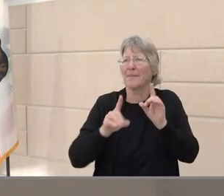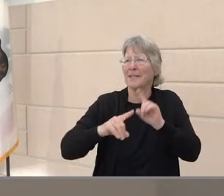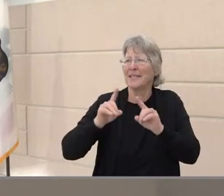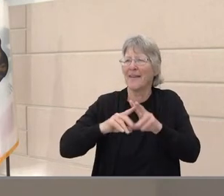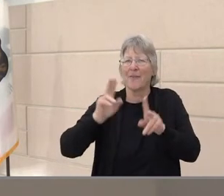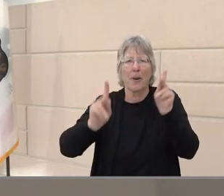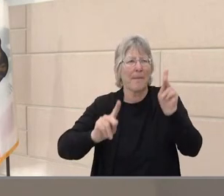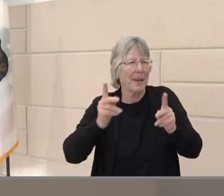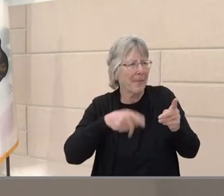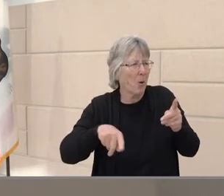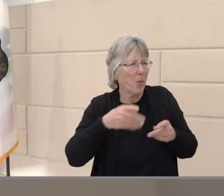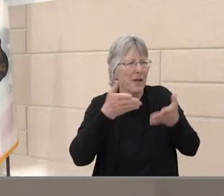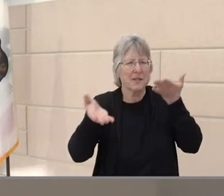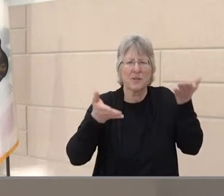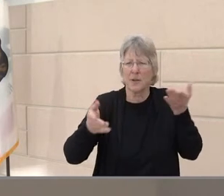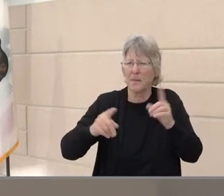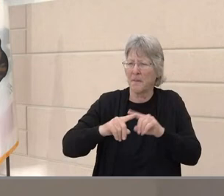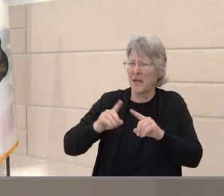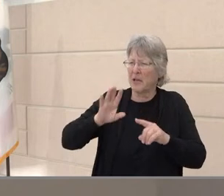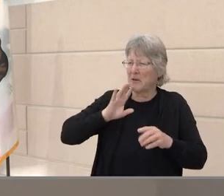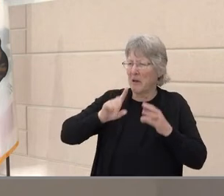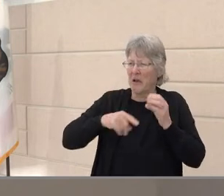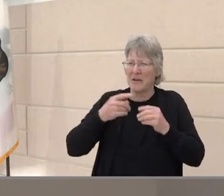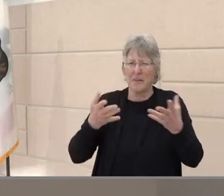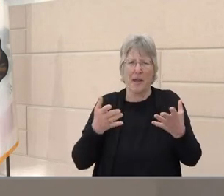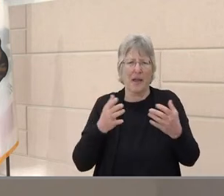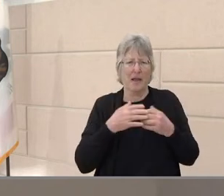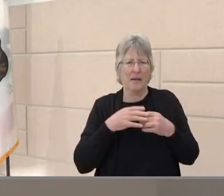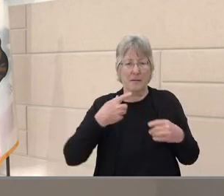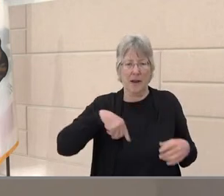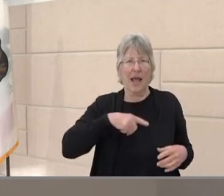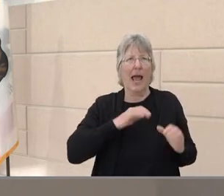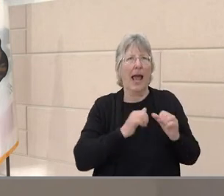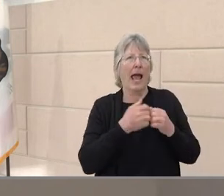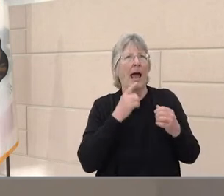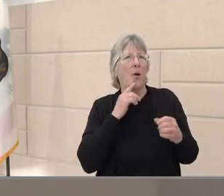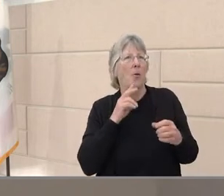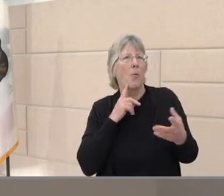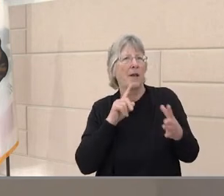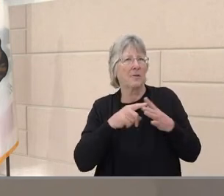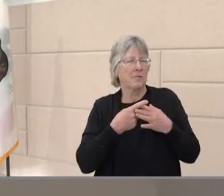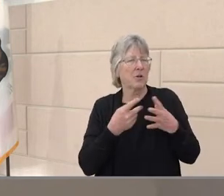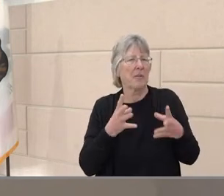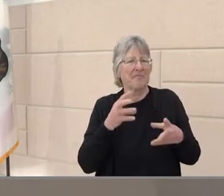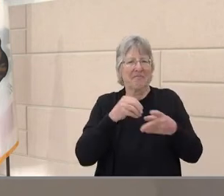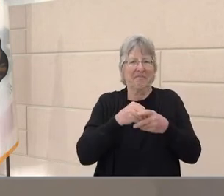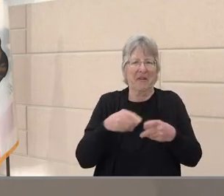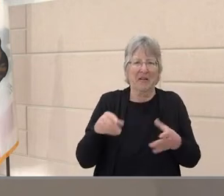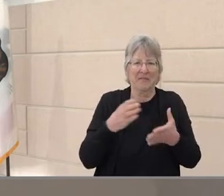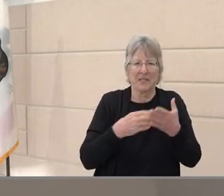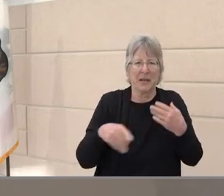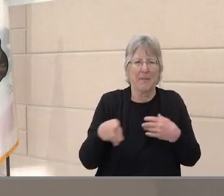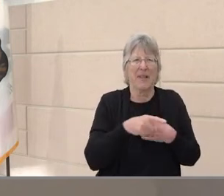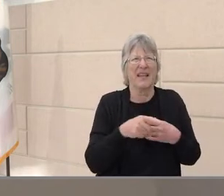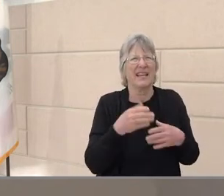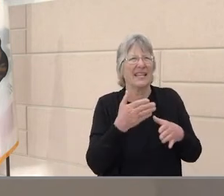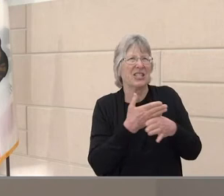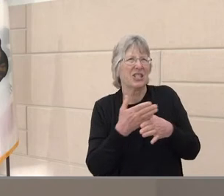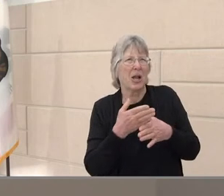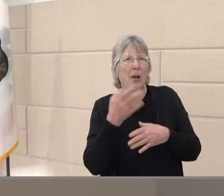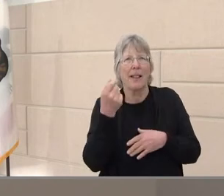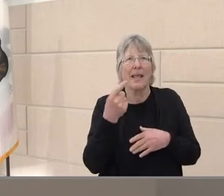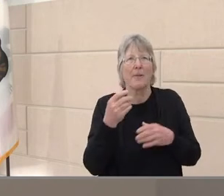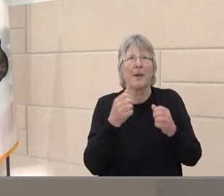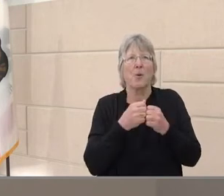ចំណុចល្អចំណុចរឹងមាំនៅក្នុងក្រសួងអប់រំ district របស់យើងហ្នឹងគឺក្រមគ្រួសារជាភាពចម្រោះ